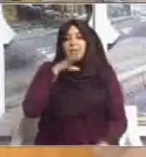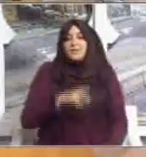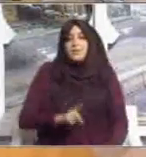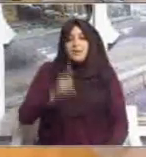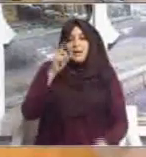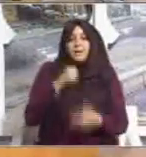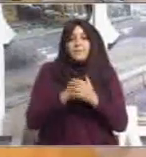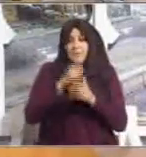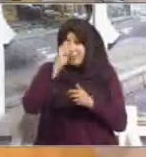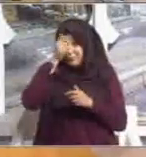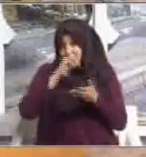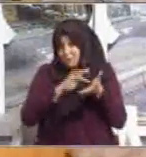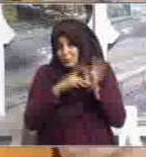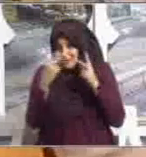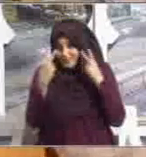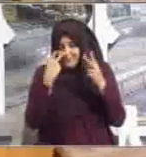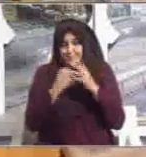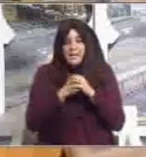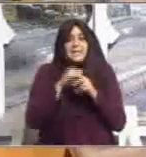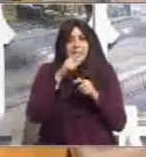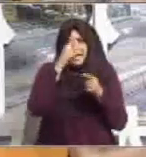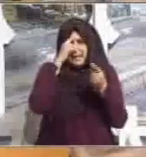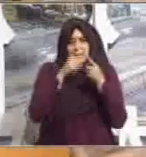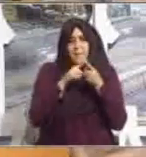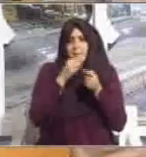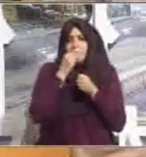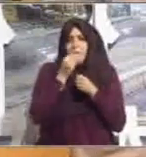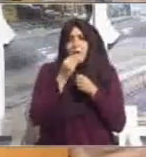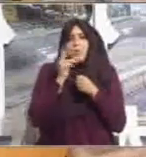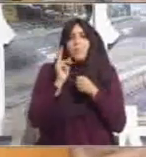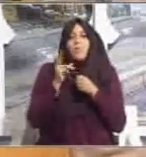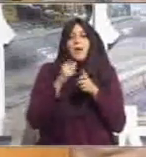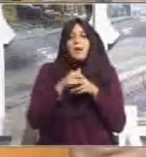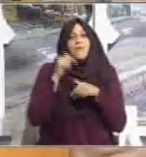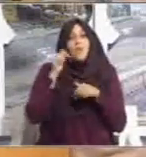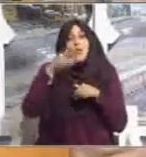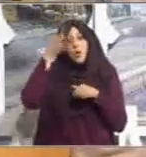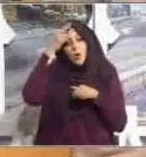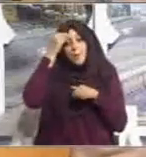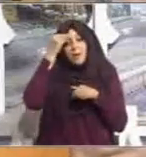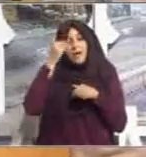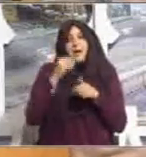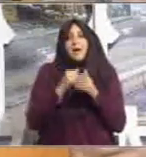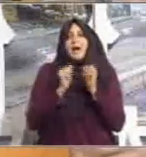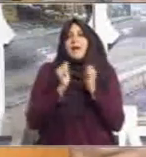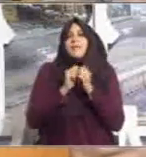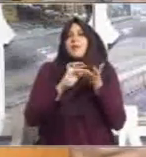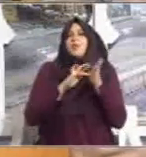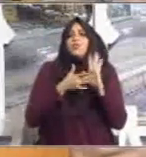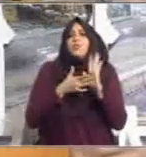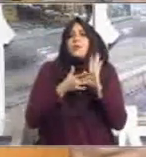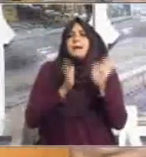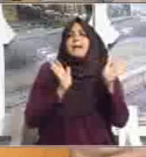موضوع جميل. لماذا؟ لأنه ينبغي أن يفهم في بجميع أطره.